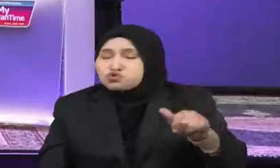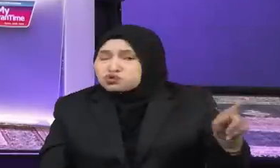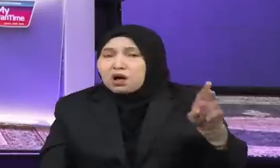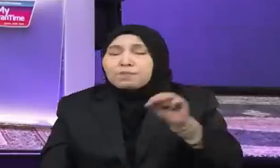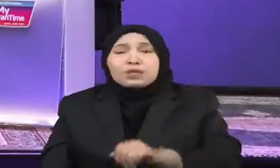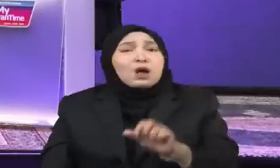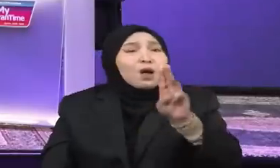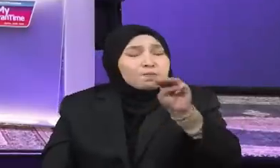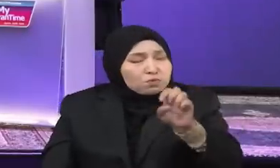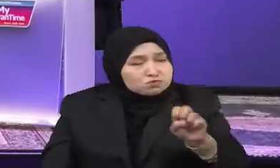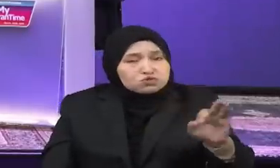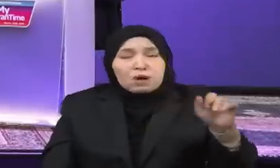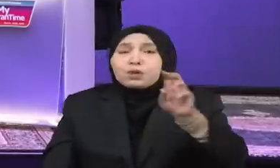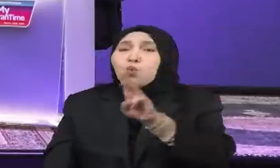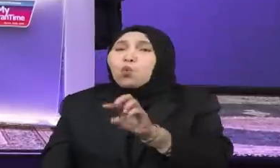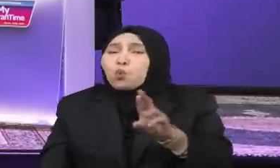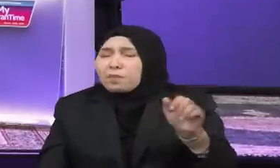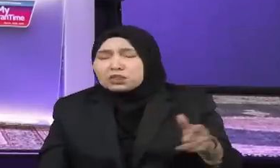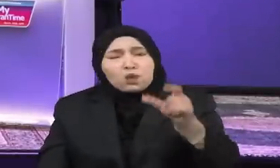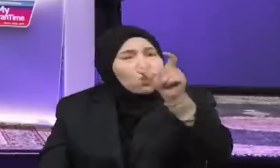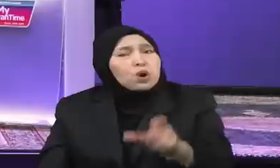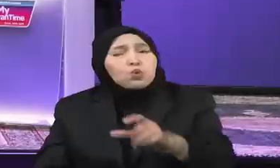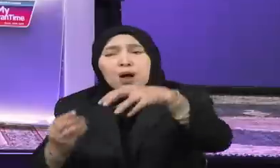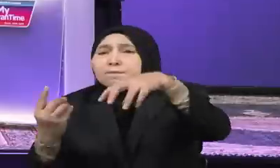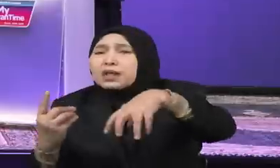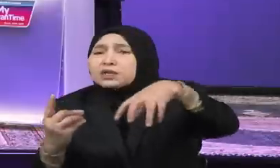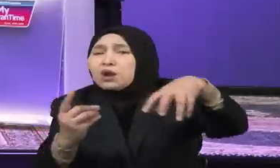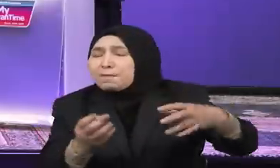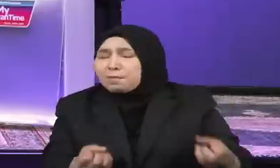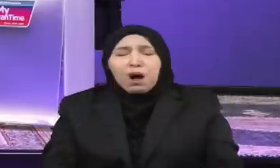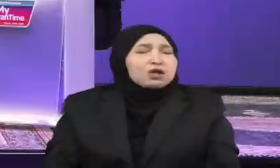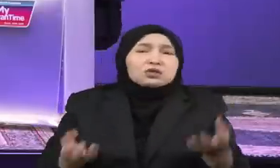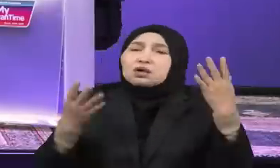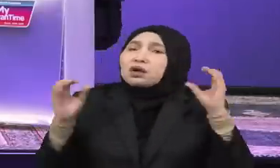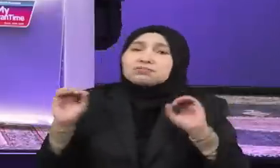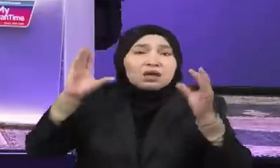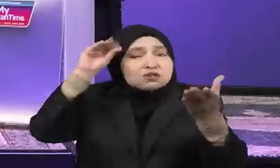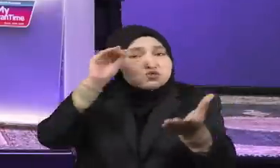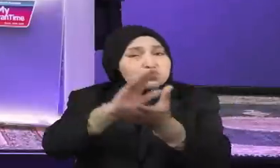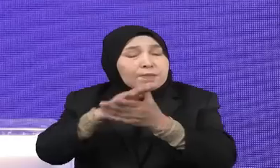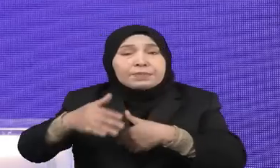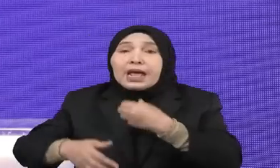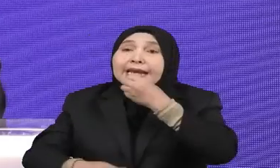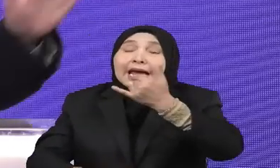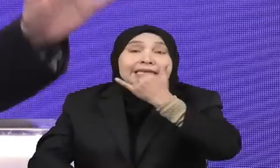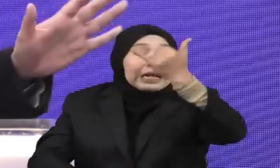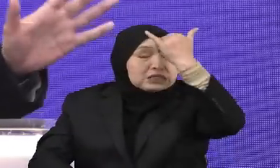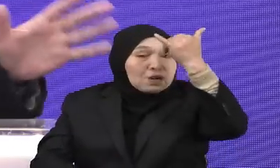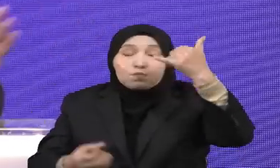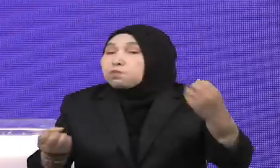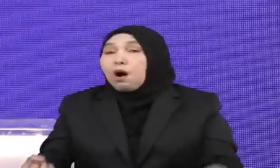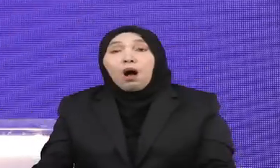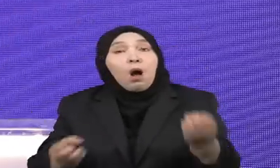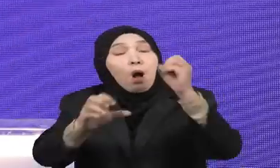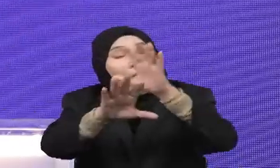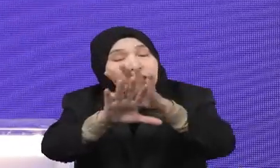ya kemudian Mushab Bin Umair dengan orang-orang Madinah lama yang dah tak dapat suami anak-anak yatim berliga-lega lah